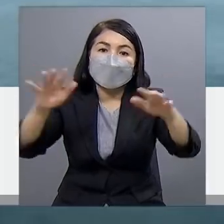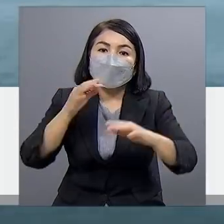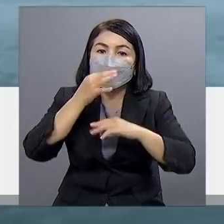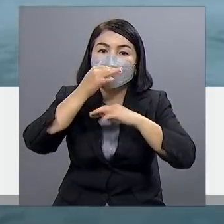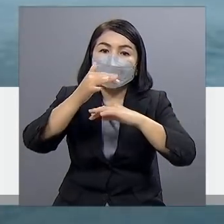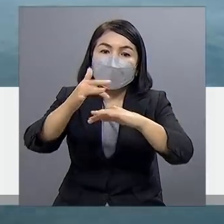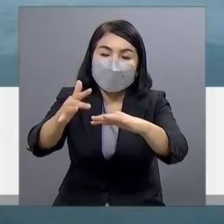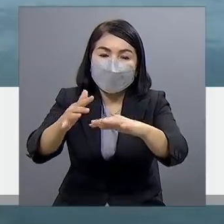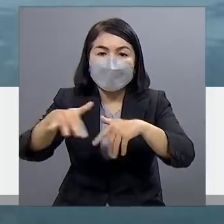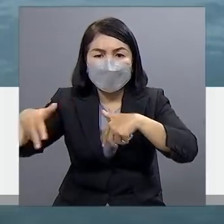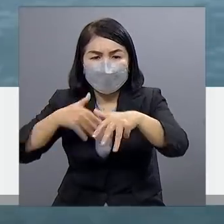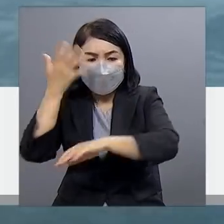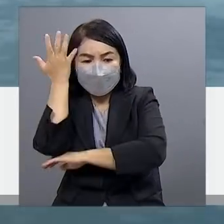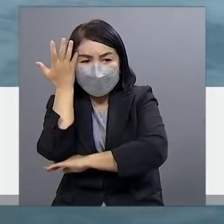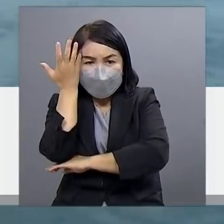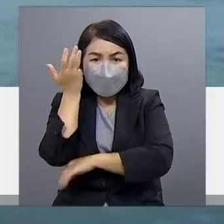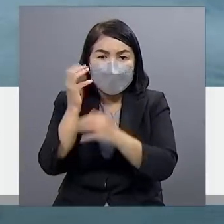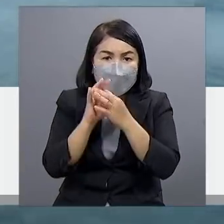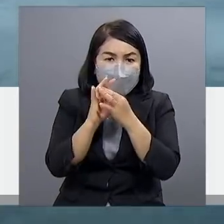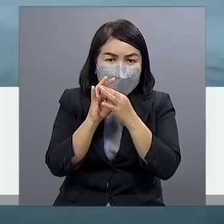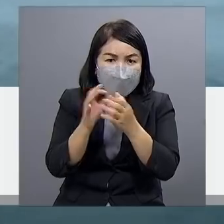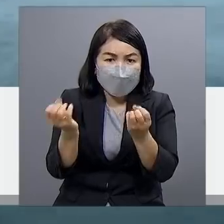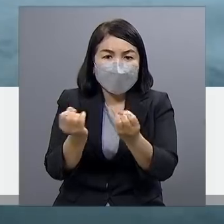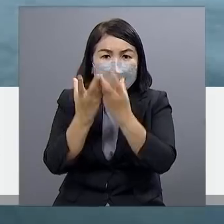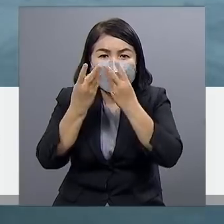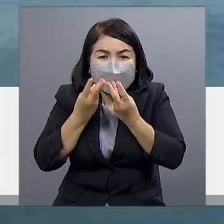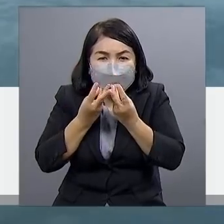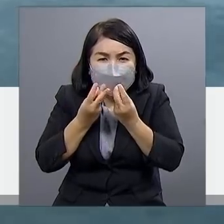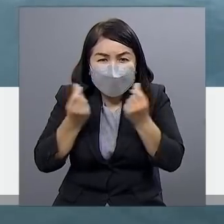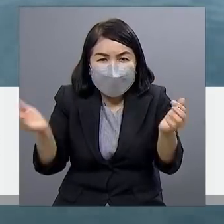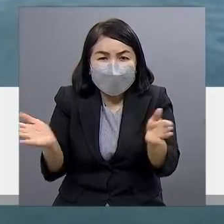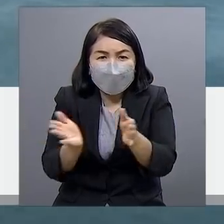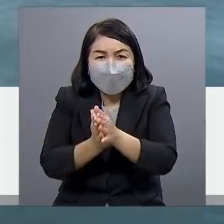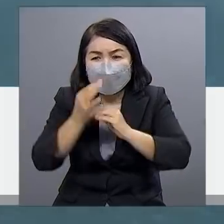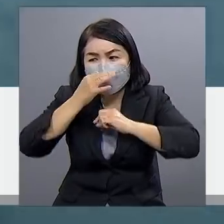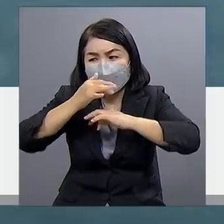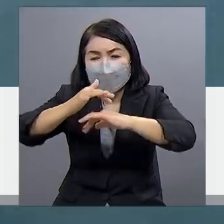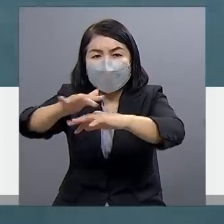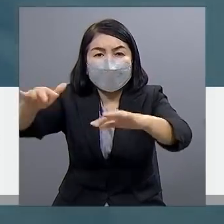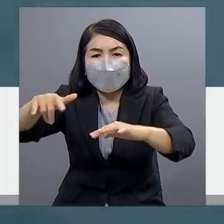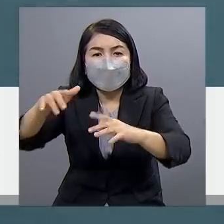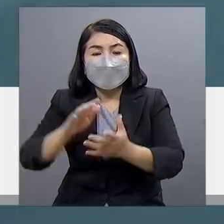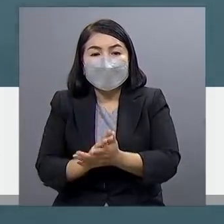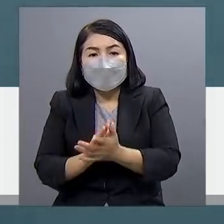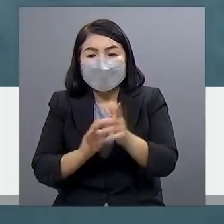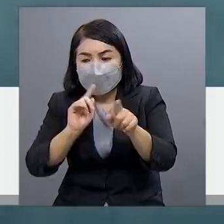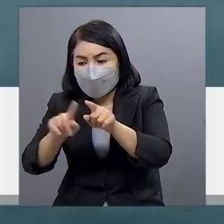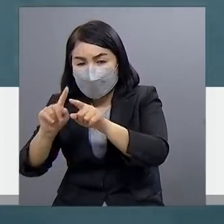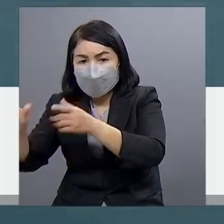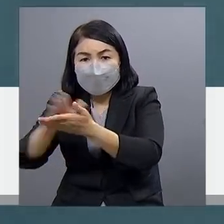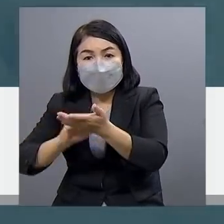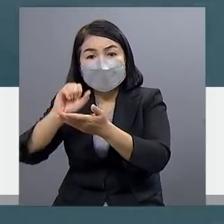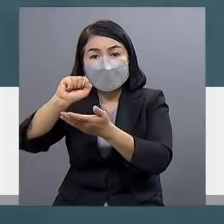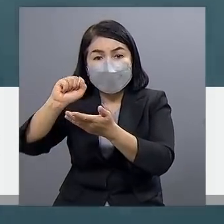ต่อประชาชนในพื้นที่ค่อนข้างมากนักวิชาการด้านการประมงและทรัพยากรทางน้ำสถาบันเทคโนโลยีพระจอมเกล้